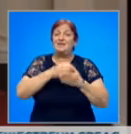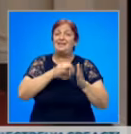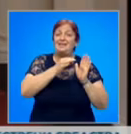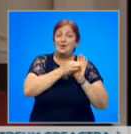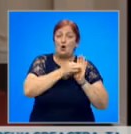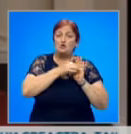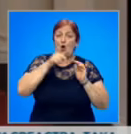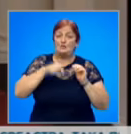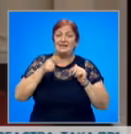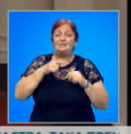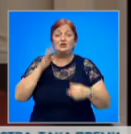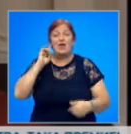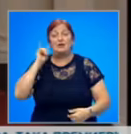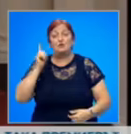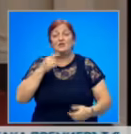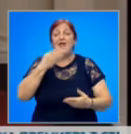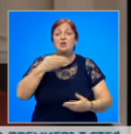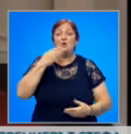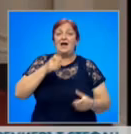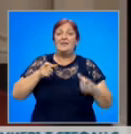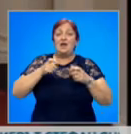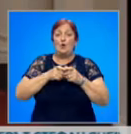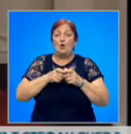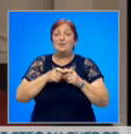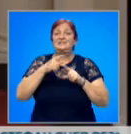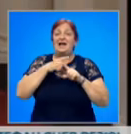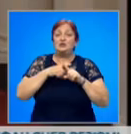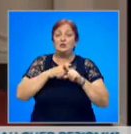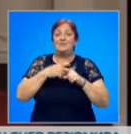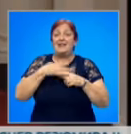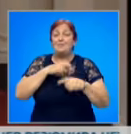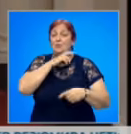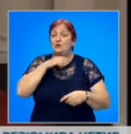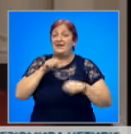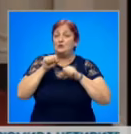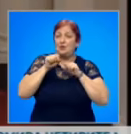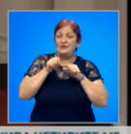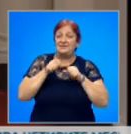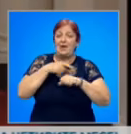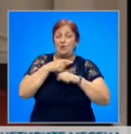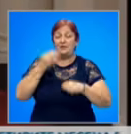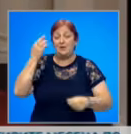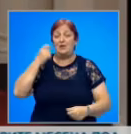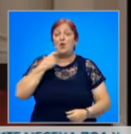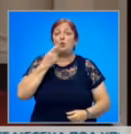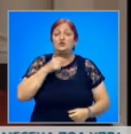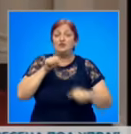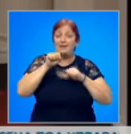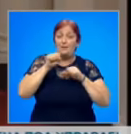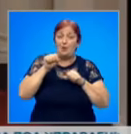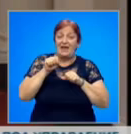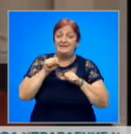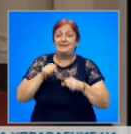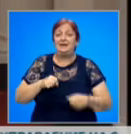днешния дневен ред беше изслушване на доклада на комисията Хаджигенов дали имало полицейско насилие по време на миналогодишните